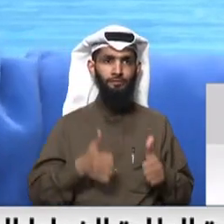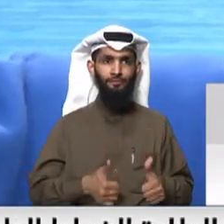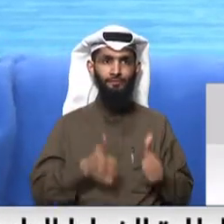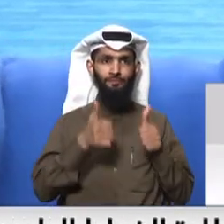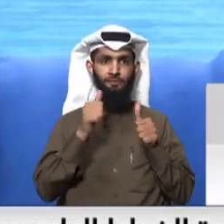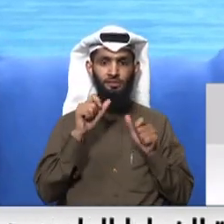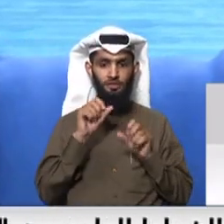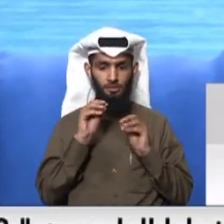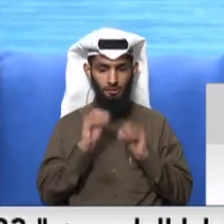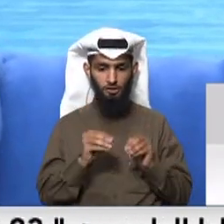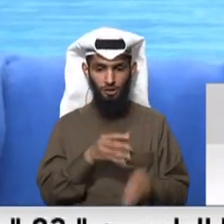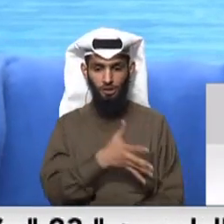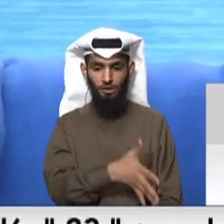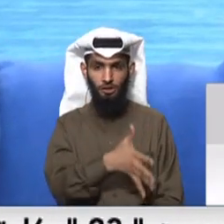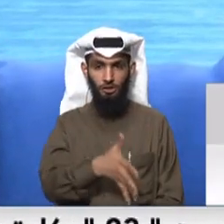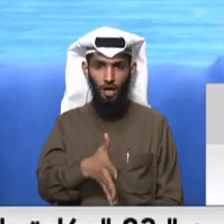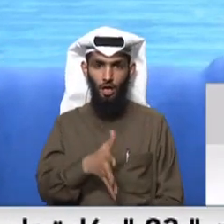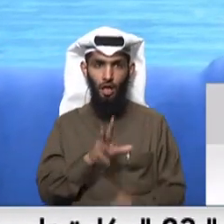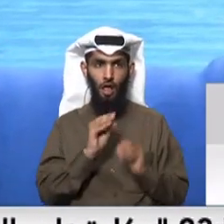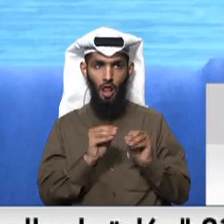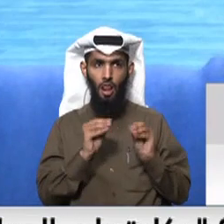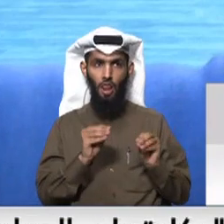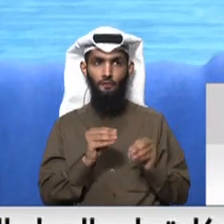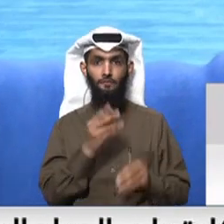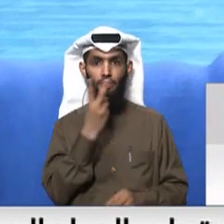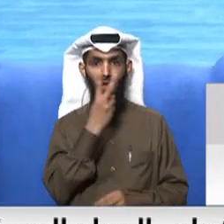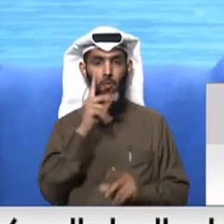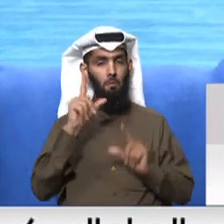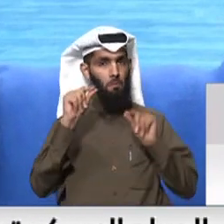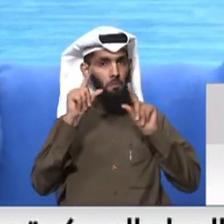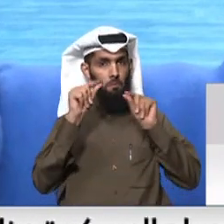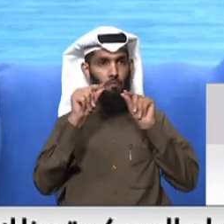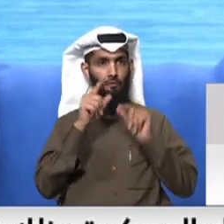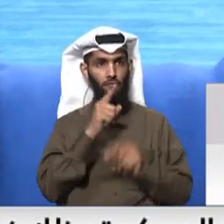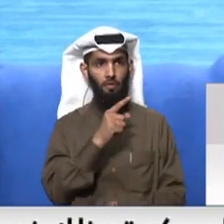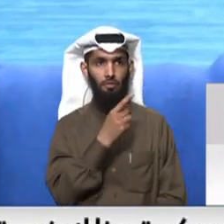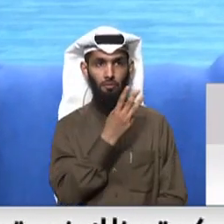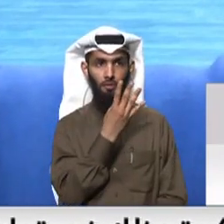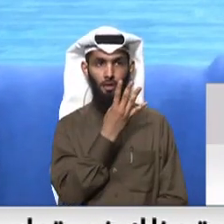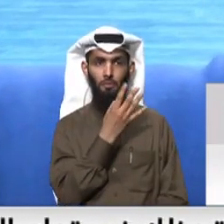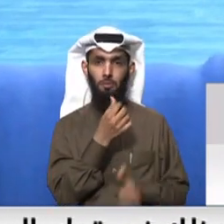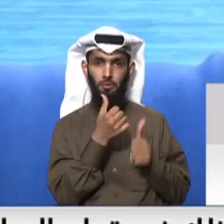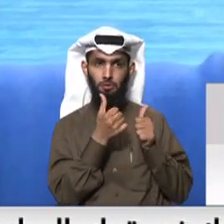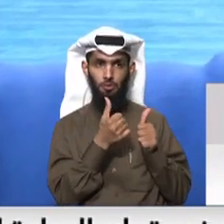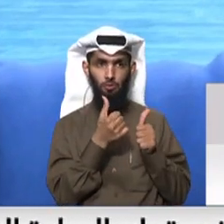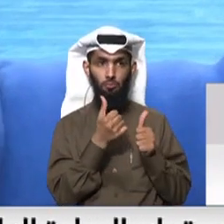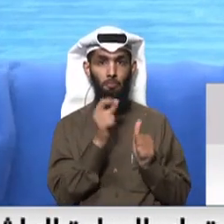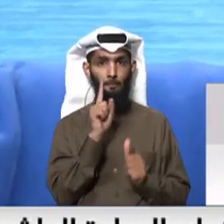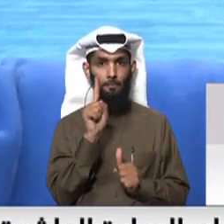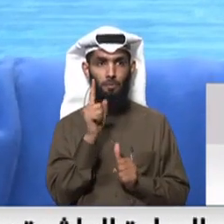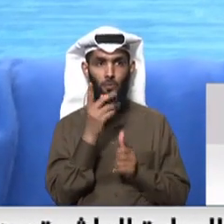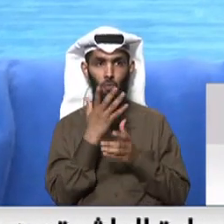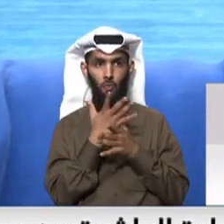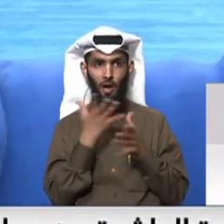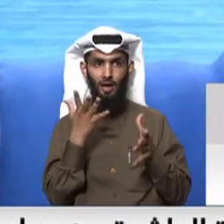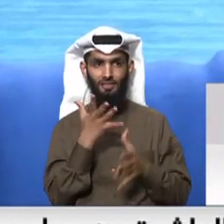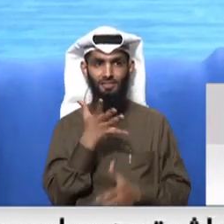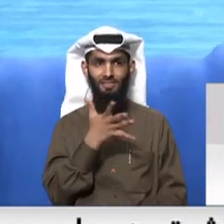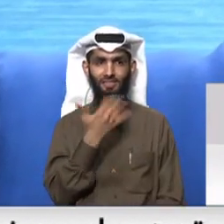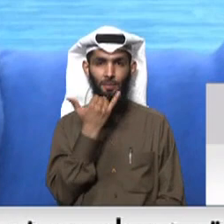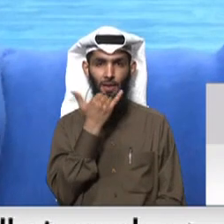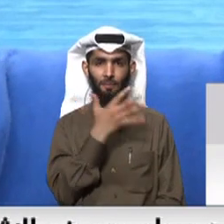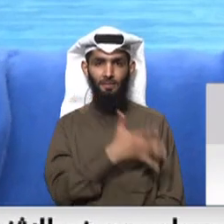يعني بالفريق، عندنا المحترفين الاثنين زائد عندنا لاعبين ثلاثة اللي هم كبار، لكن الأغلب عناصر صغيرة اللي